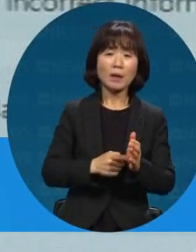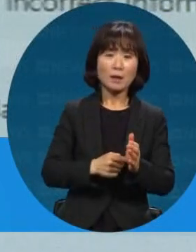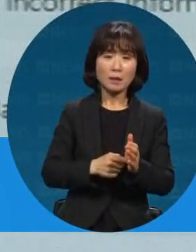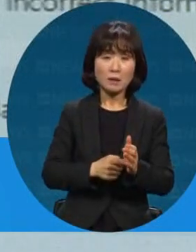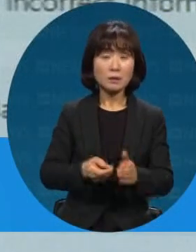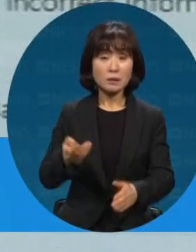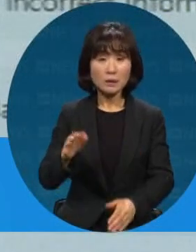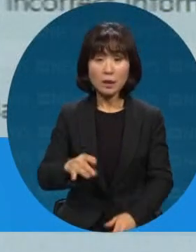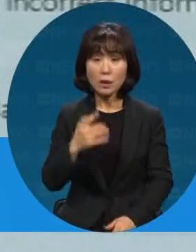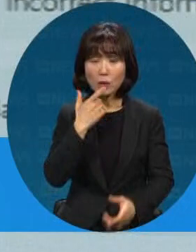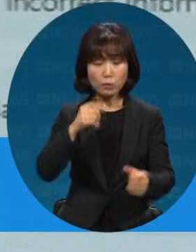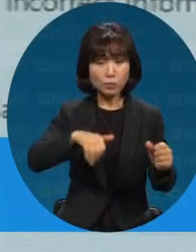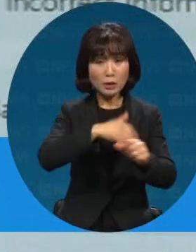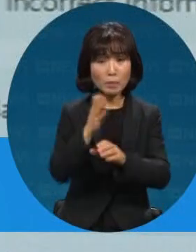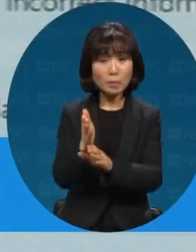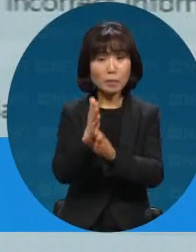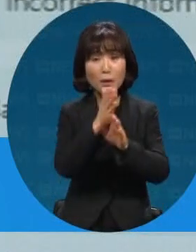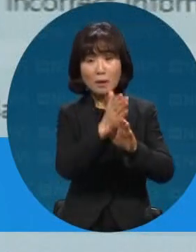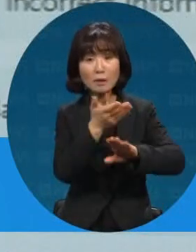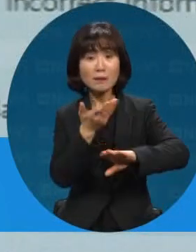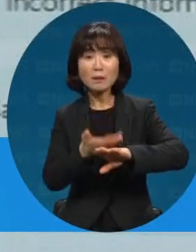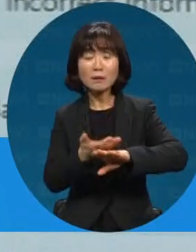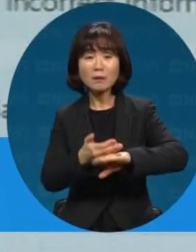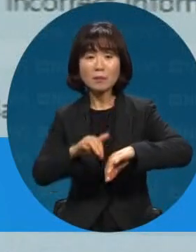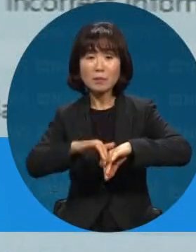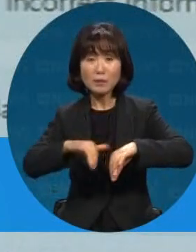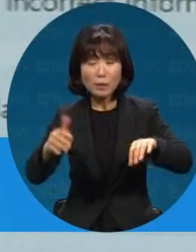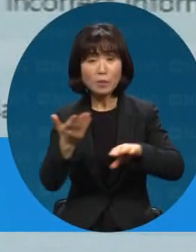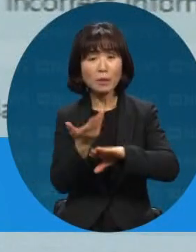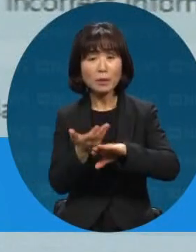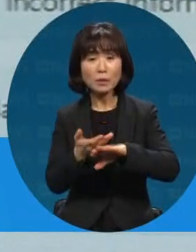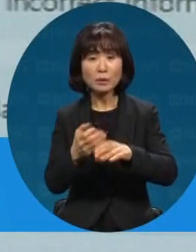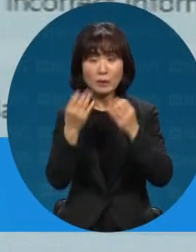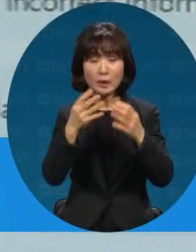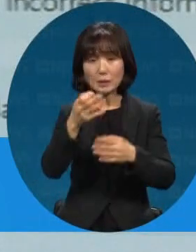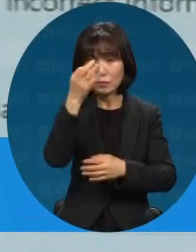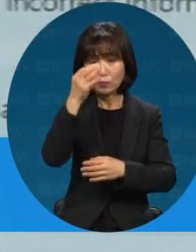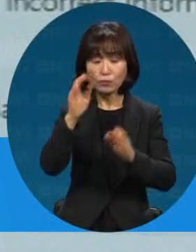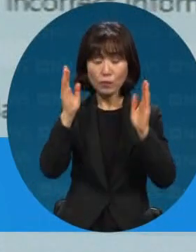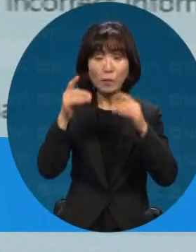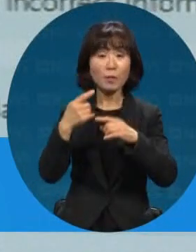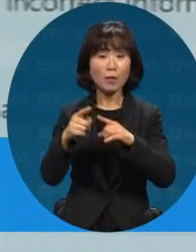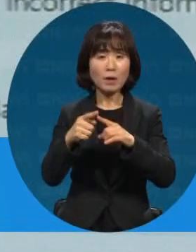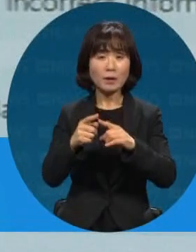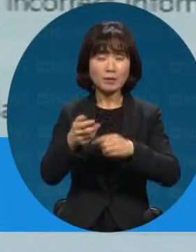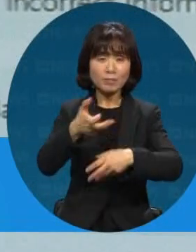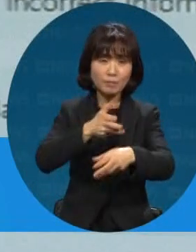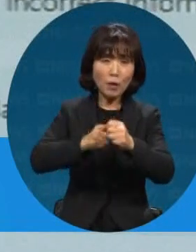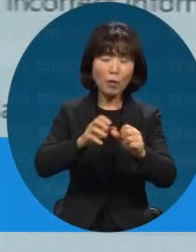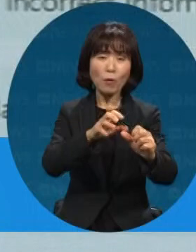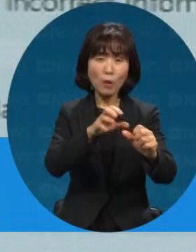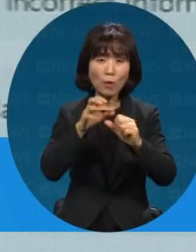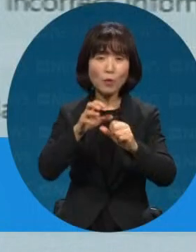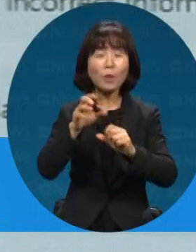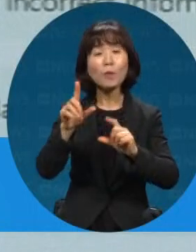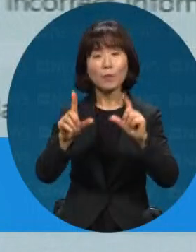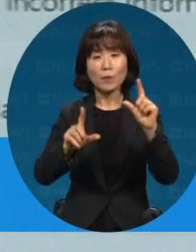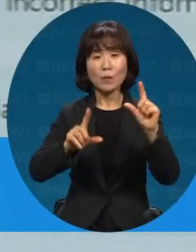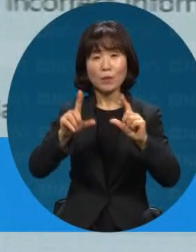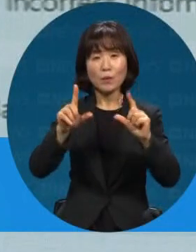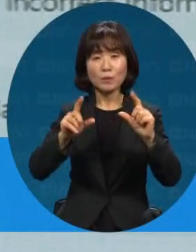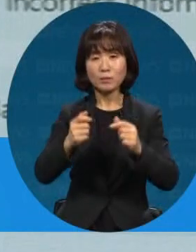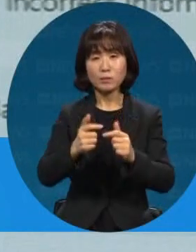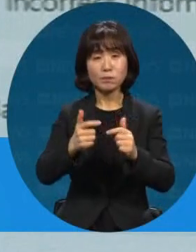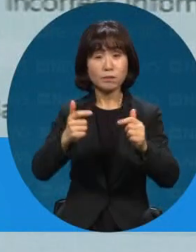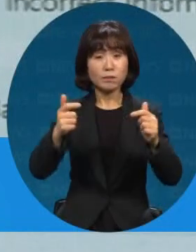그런데 이런 분위기와는 또 반대로이 새 기술을 수업과 평가에 적극적으로 활용하는 움직임도 늘고